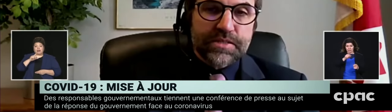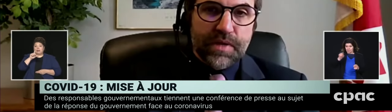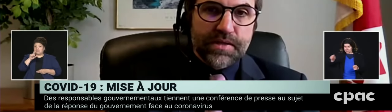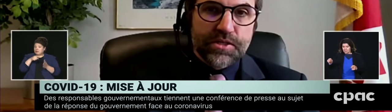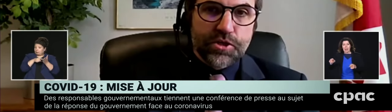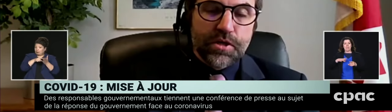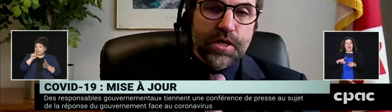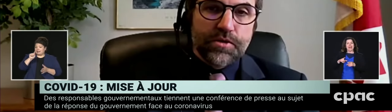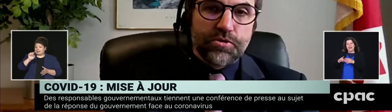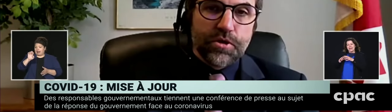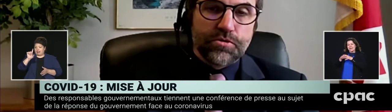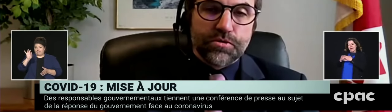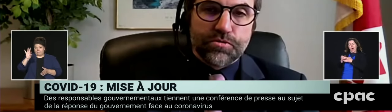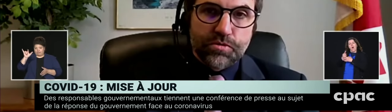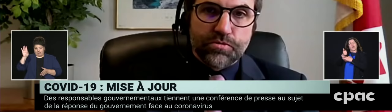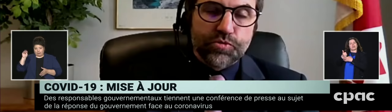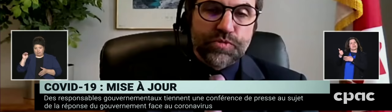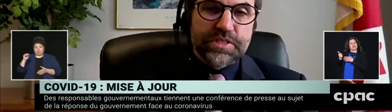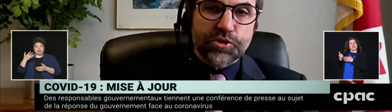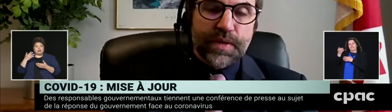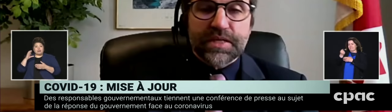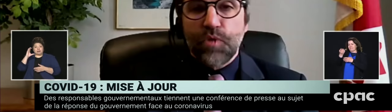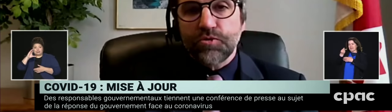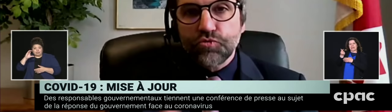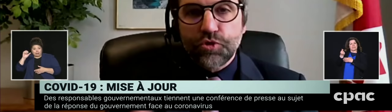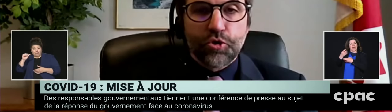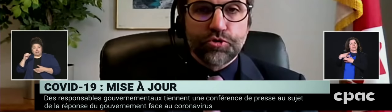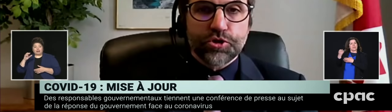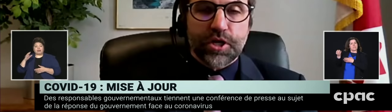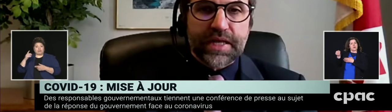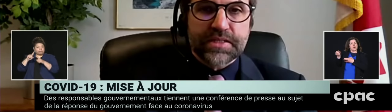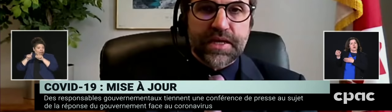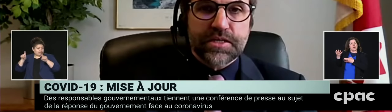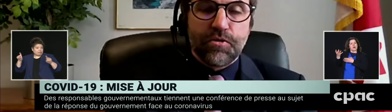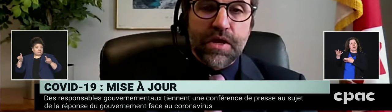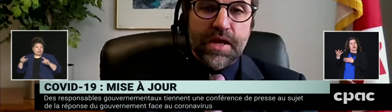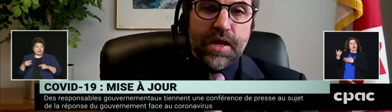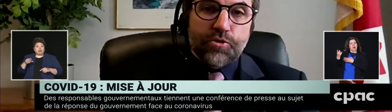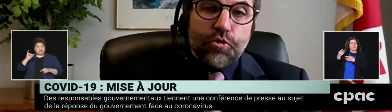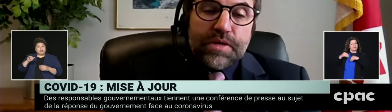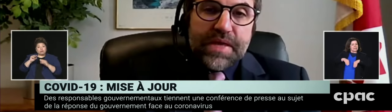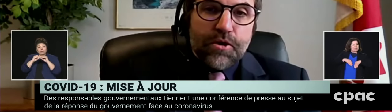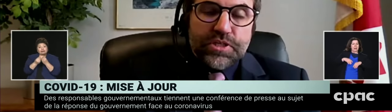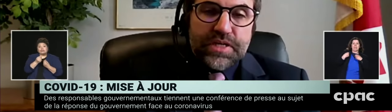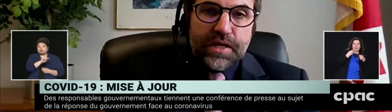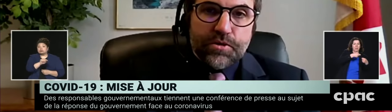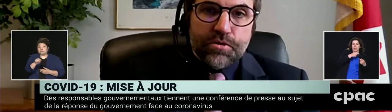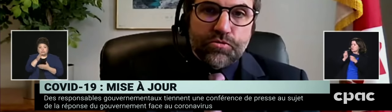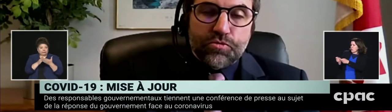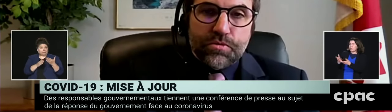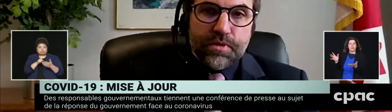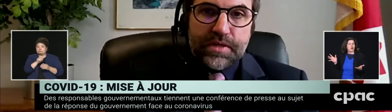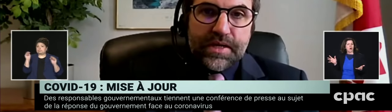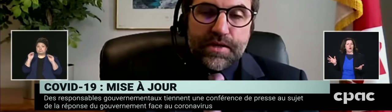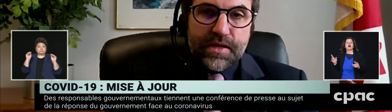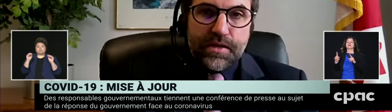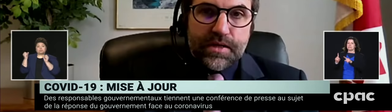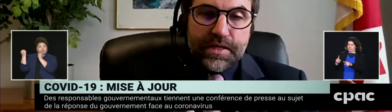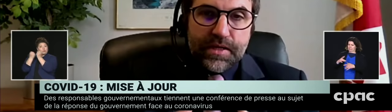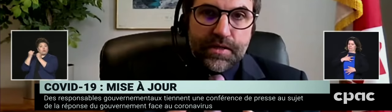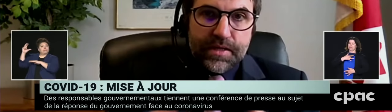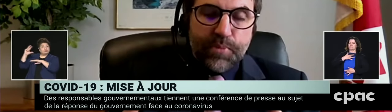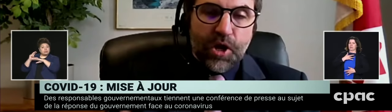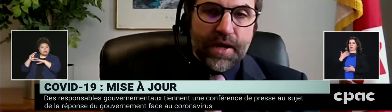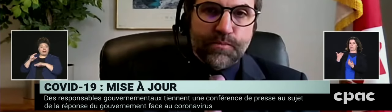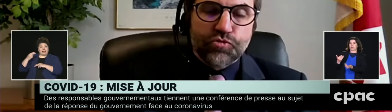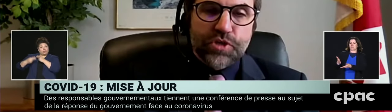financement déjà du ministère du Patrimoine ou d'autres organisations. Donc, on est bien conscients que les